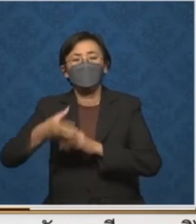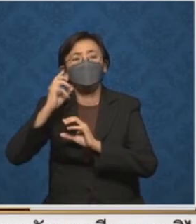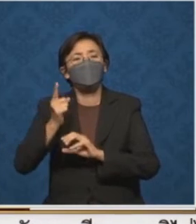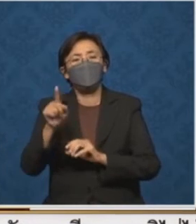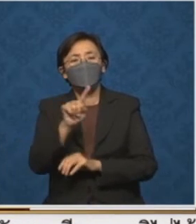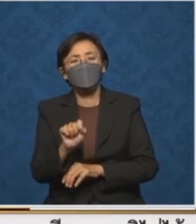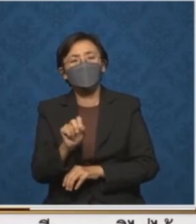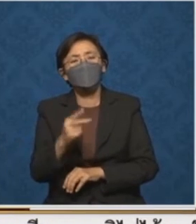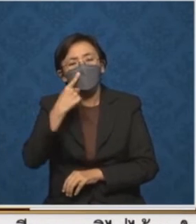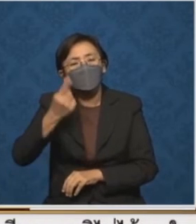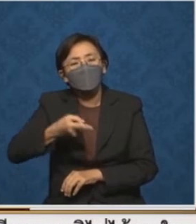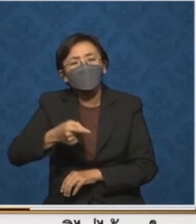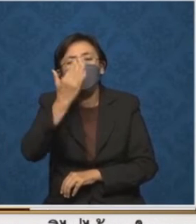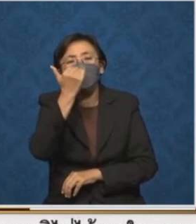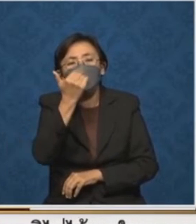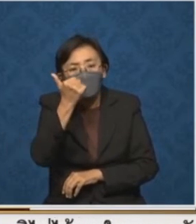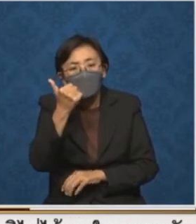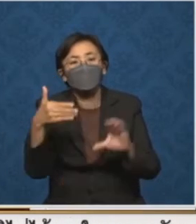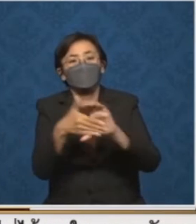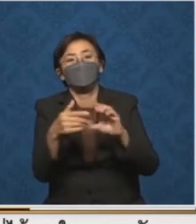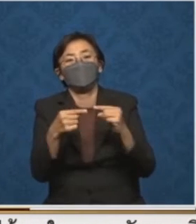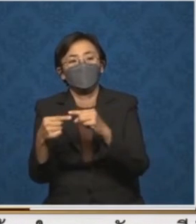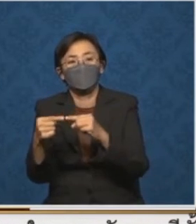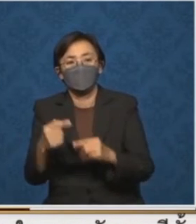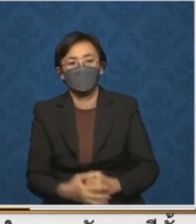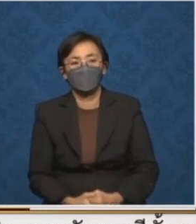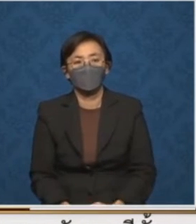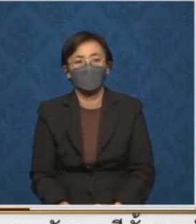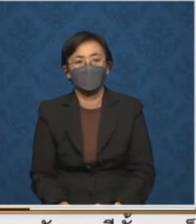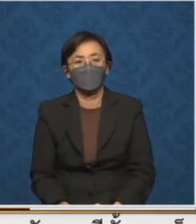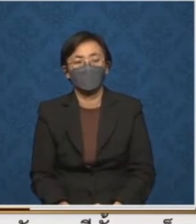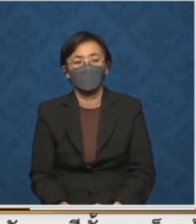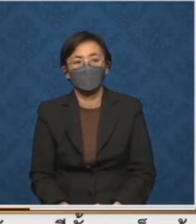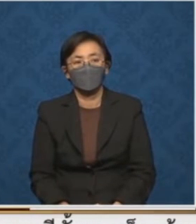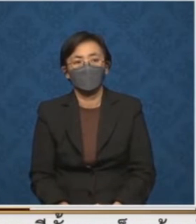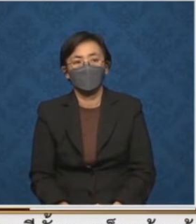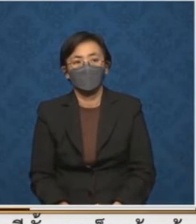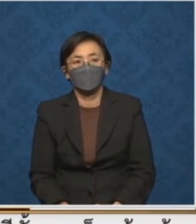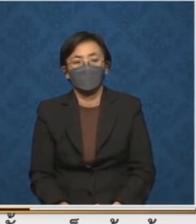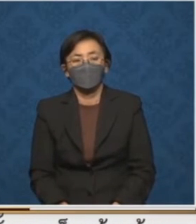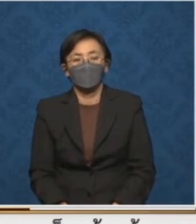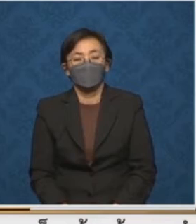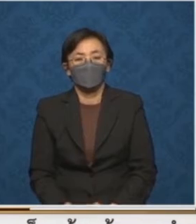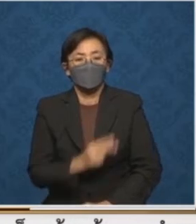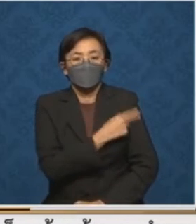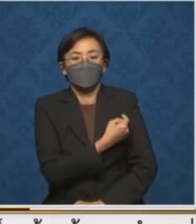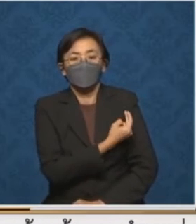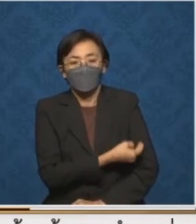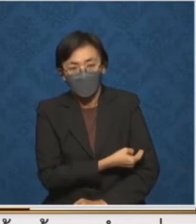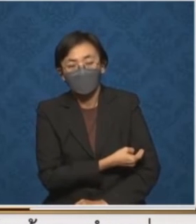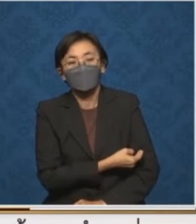ข้อนแ่น ออกมาแegoการซินวัค 3 เข็เอาไมอยู่แ่นอนแล้ใหบู้ส์ grandpa